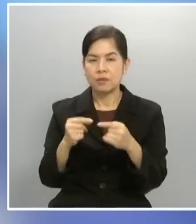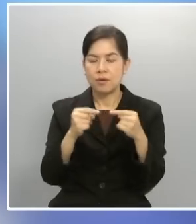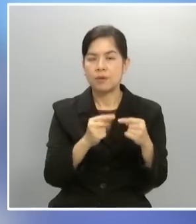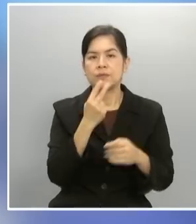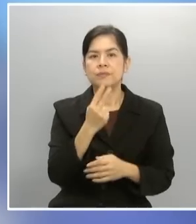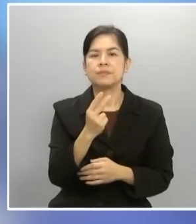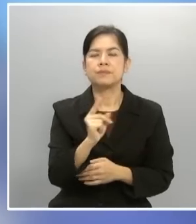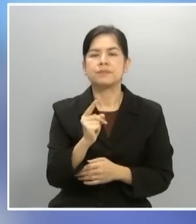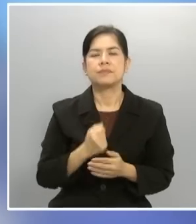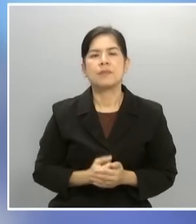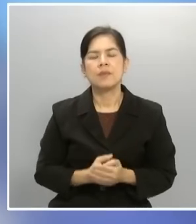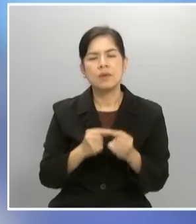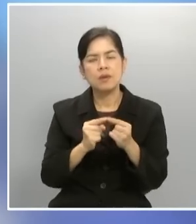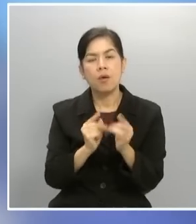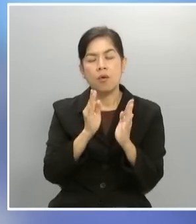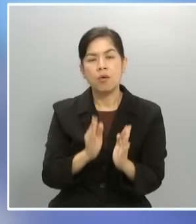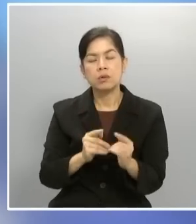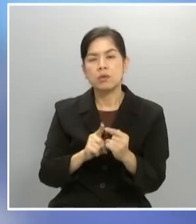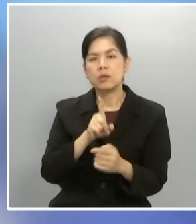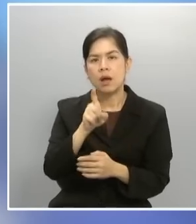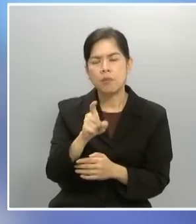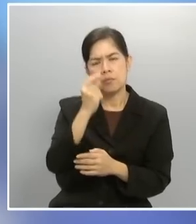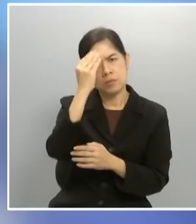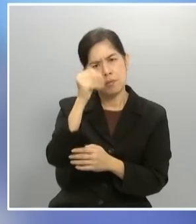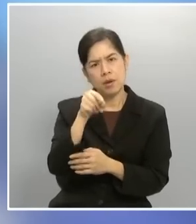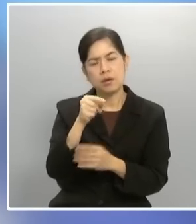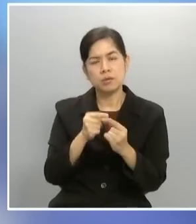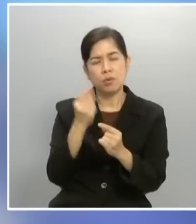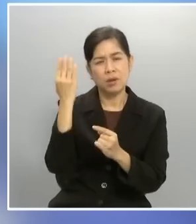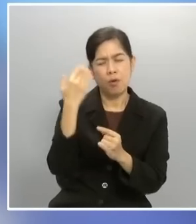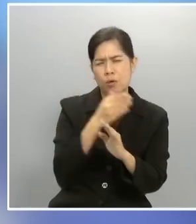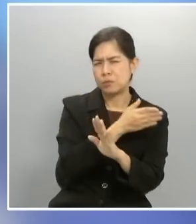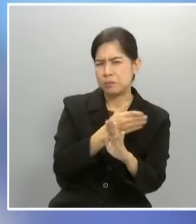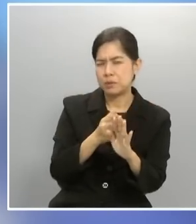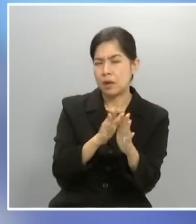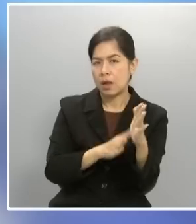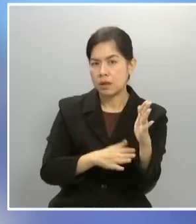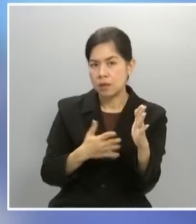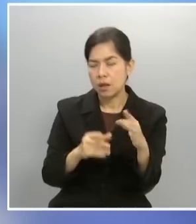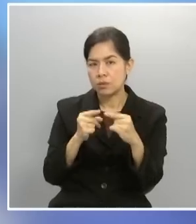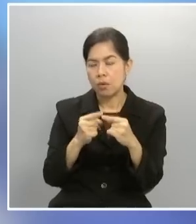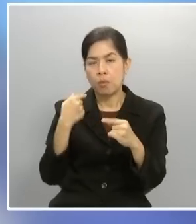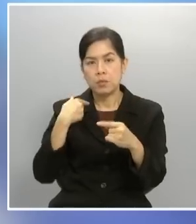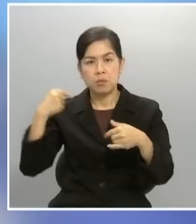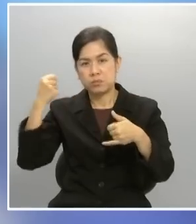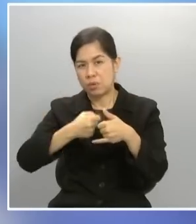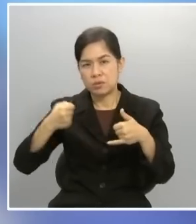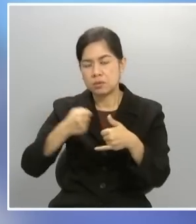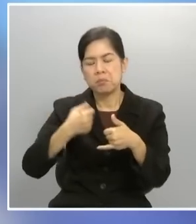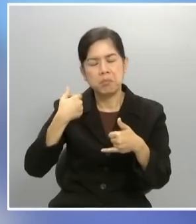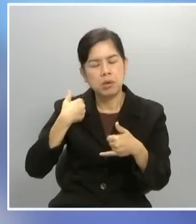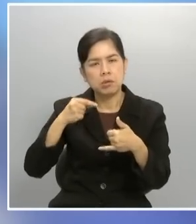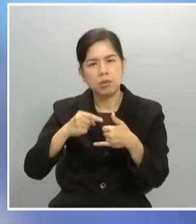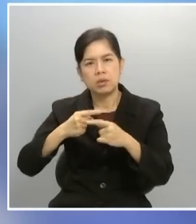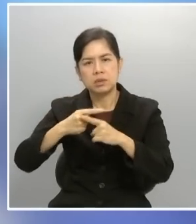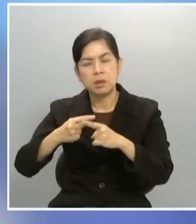ผู้ชมครับหลายคนก็มาถามบอกว่าอ้าวเรื่องในอดีตเนี่ยมันมีการทำการรุนแรงขนาดนั้นเนี่ย